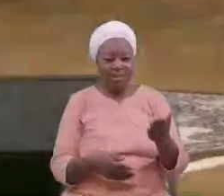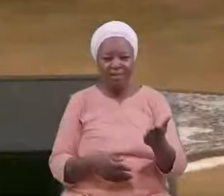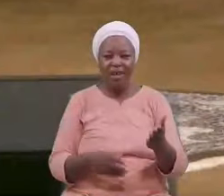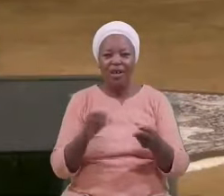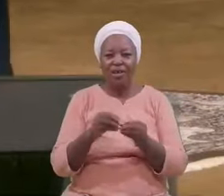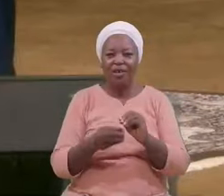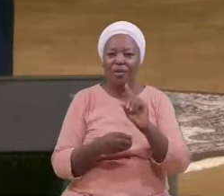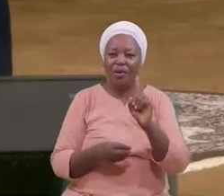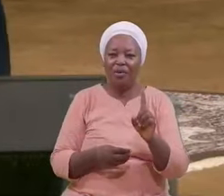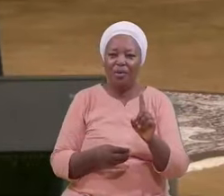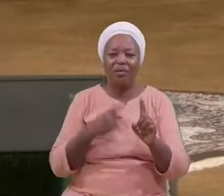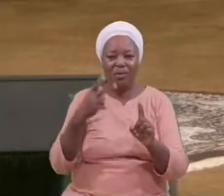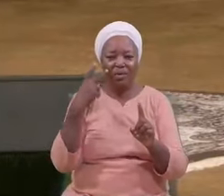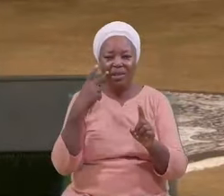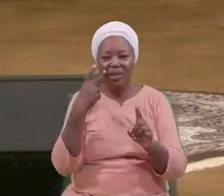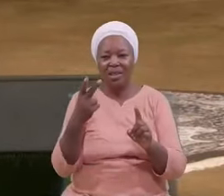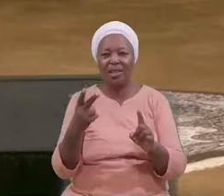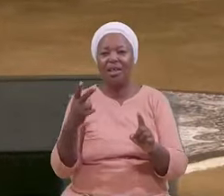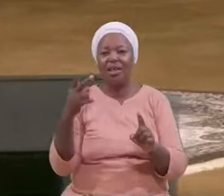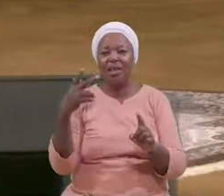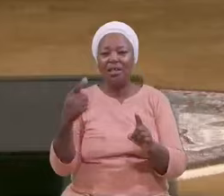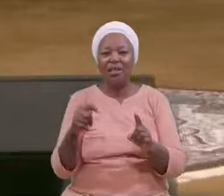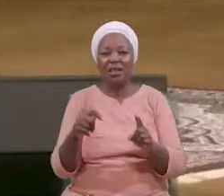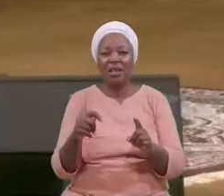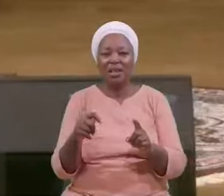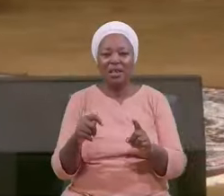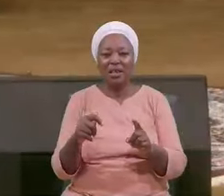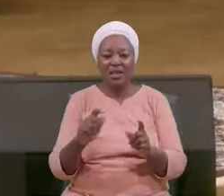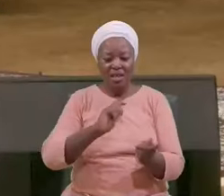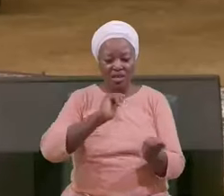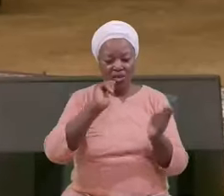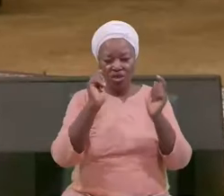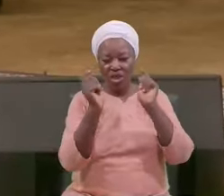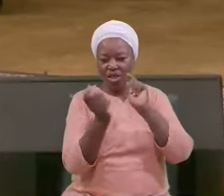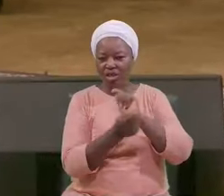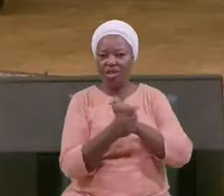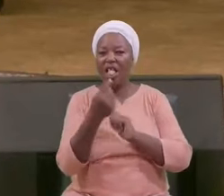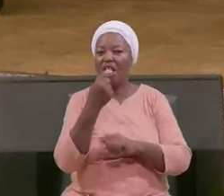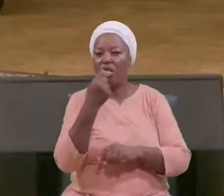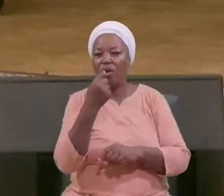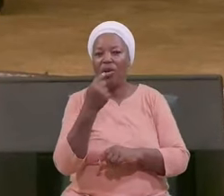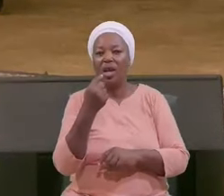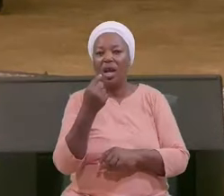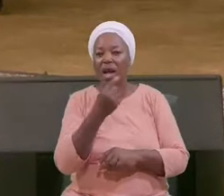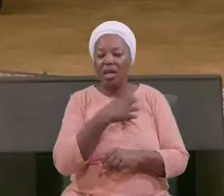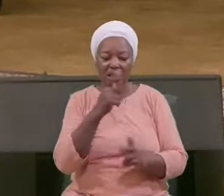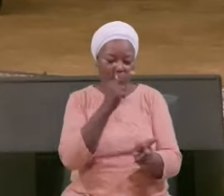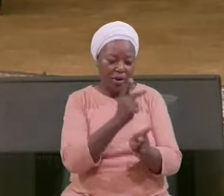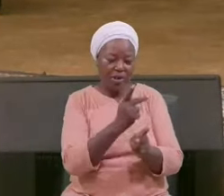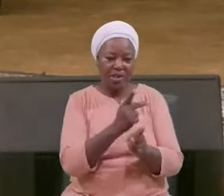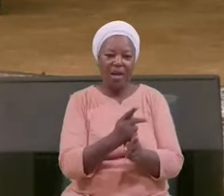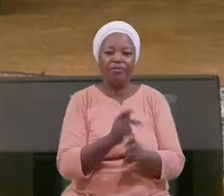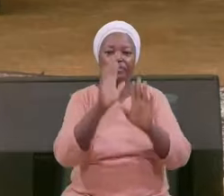allons voir la langue réformée et le miracle réservé. Si votre langue